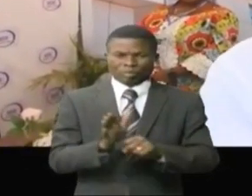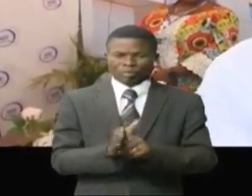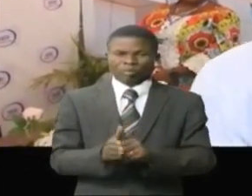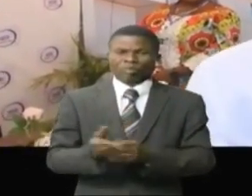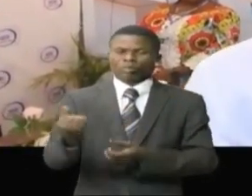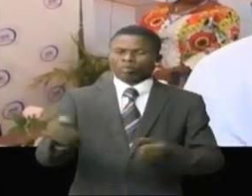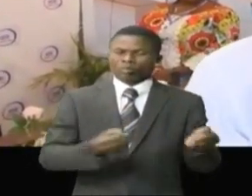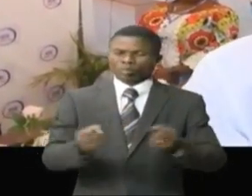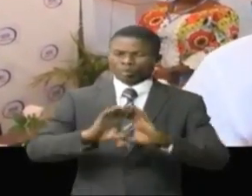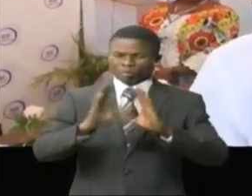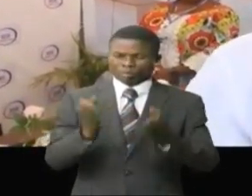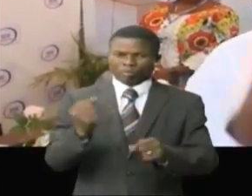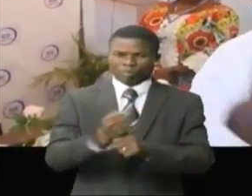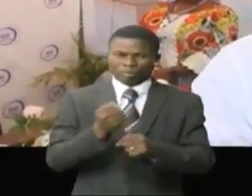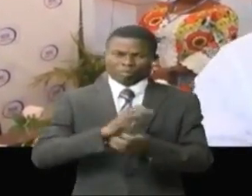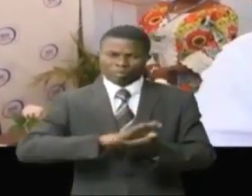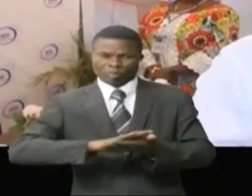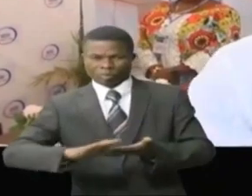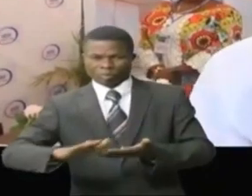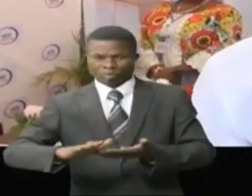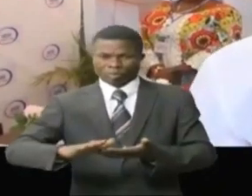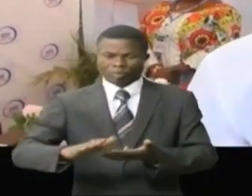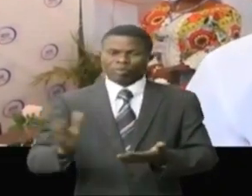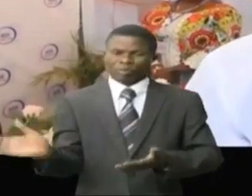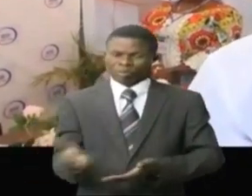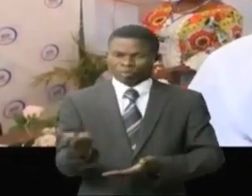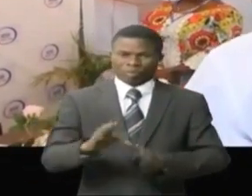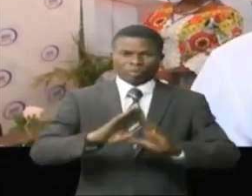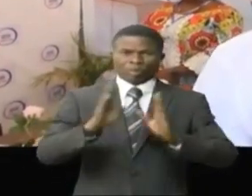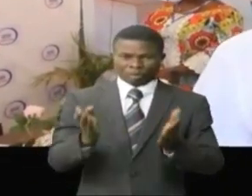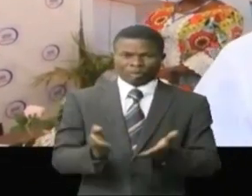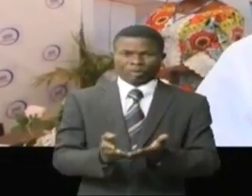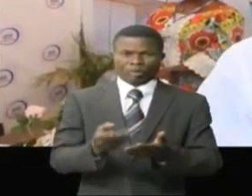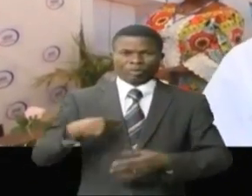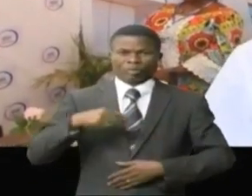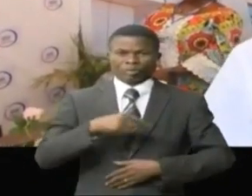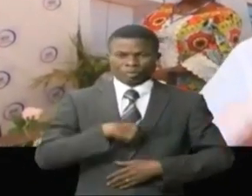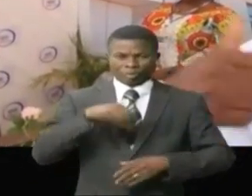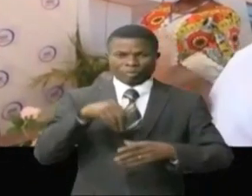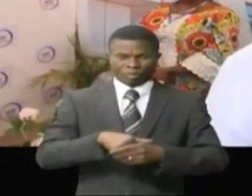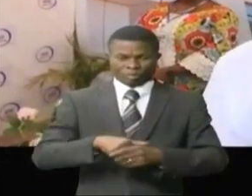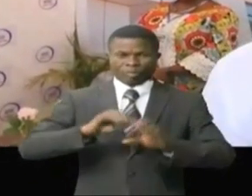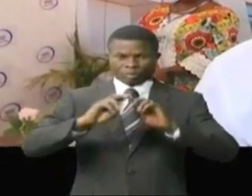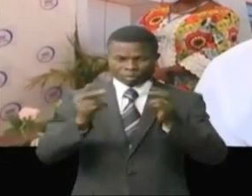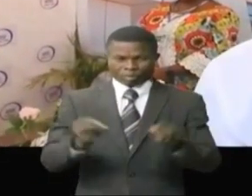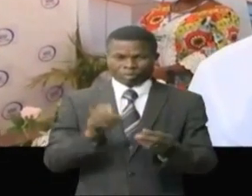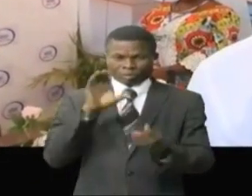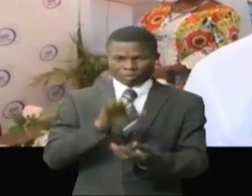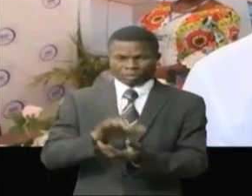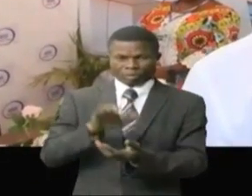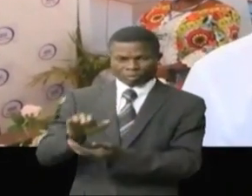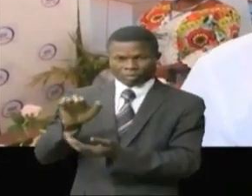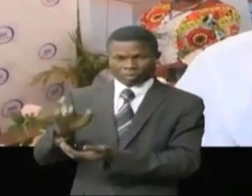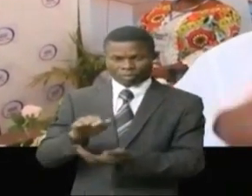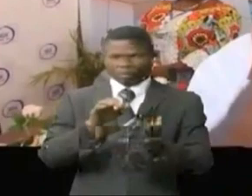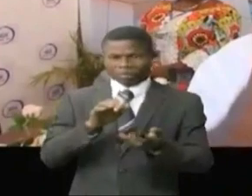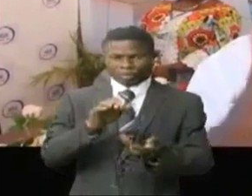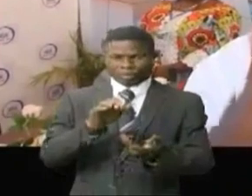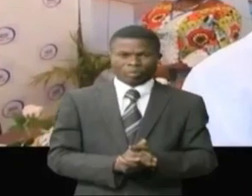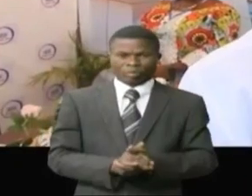est vraiment sale, encarcé, on nettoie tout. Et nous sommes dans le jardinage, même dans la présence de nous qui assurons le